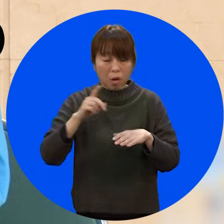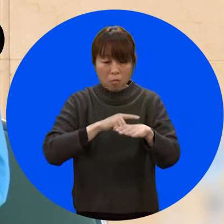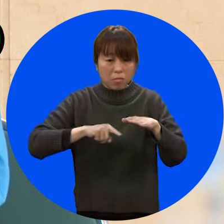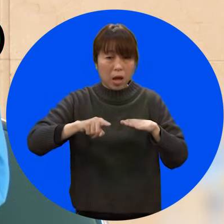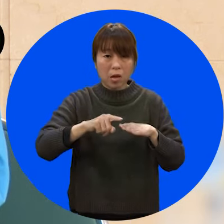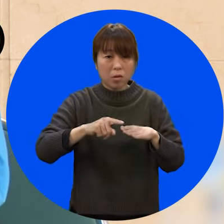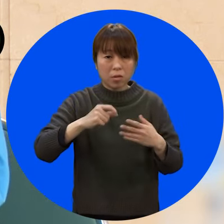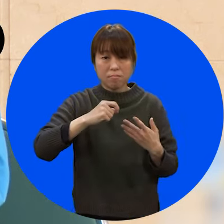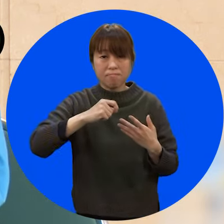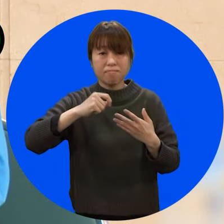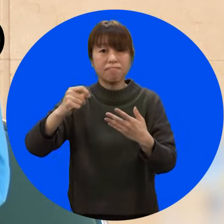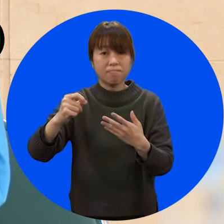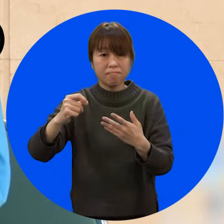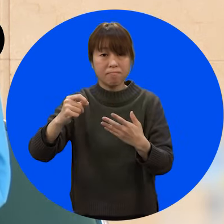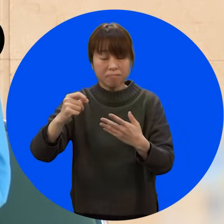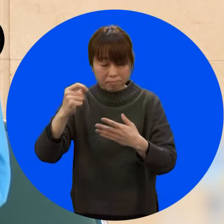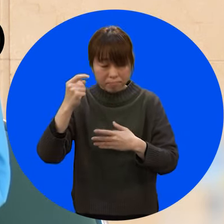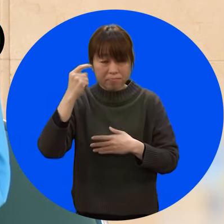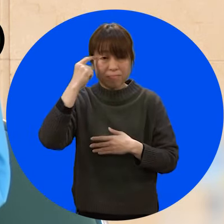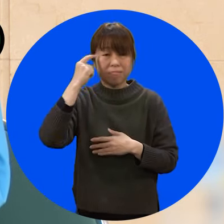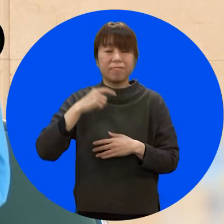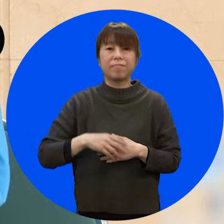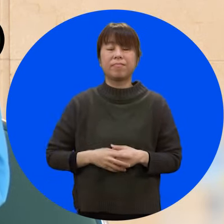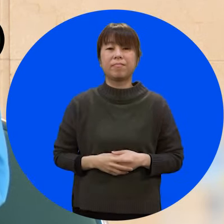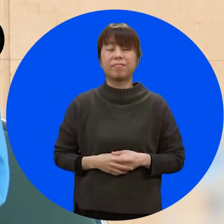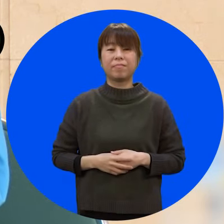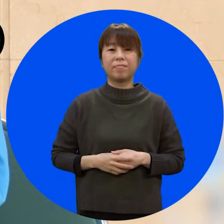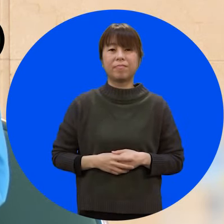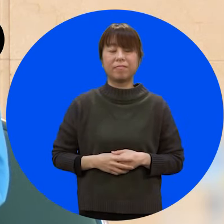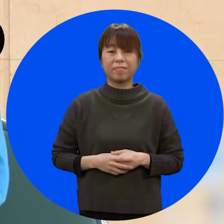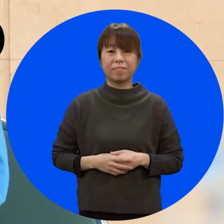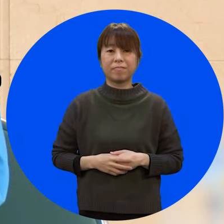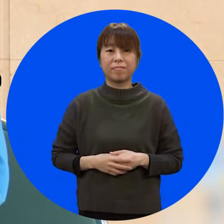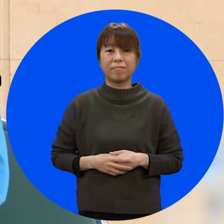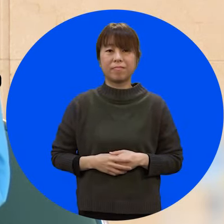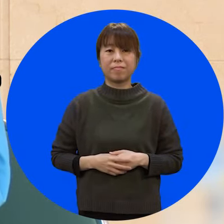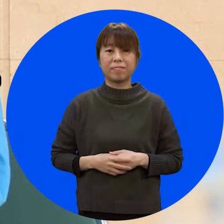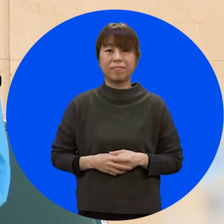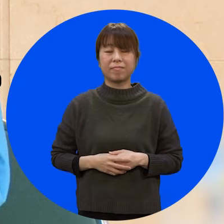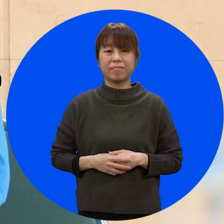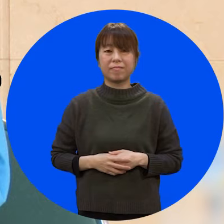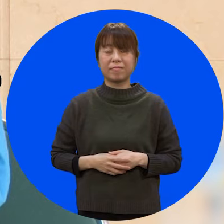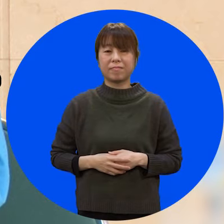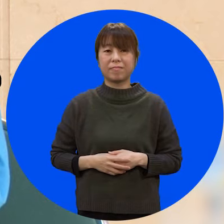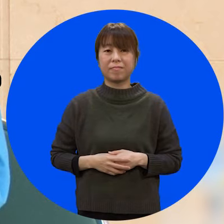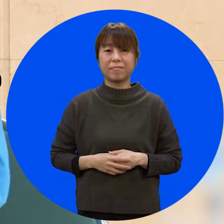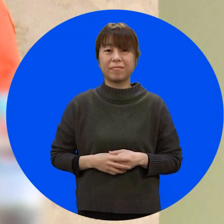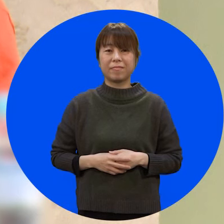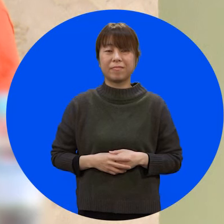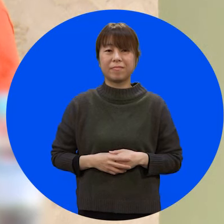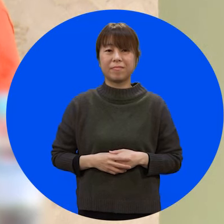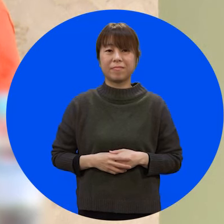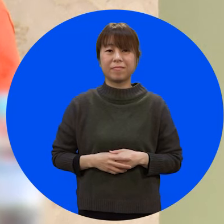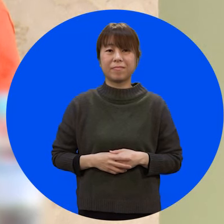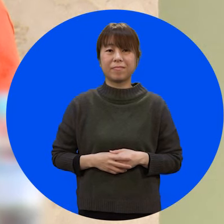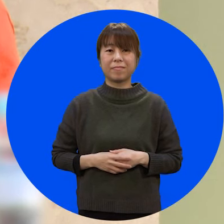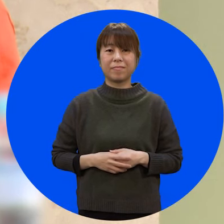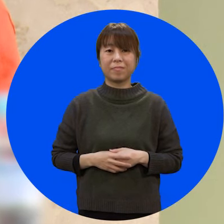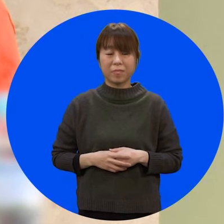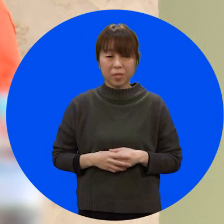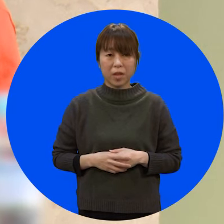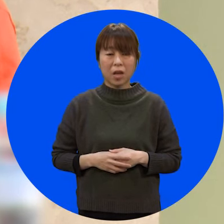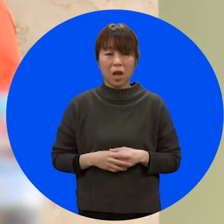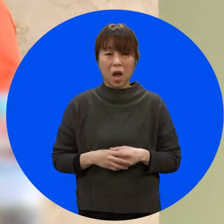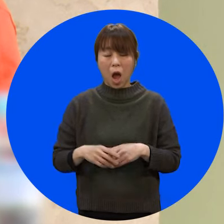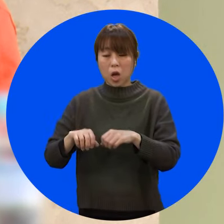そらくパリパラリンピックの代表になれるように頑張っていきたいなと思います。 障害者スポ